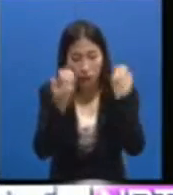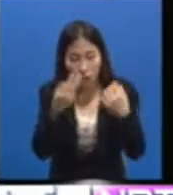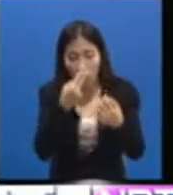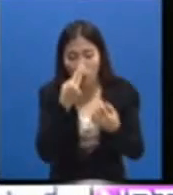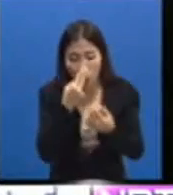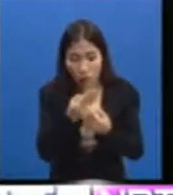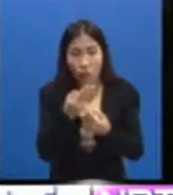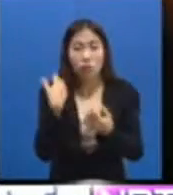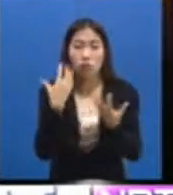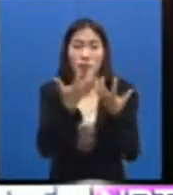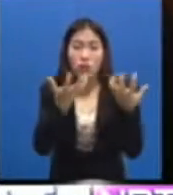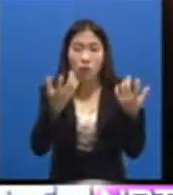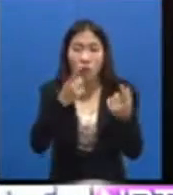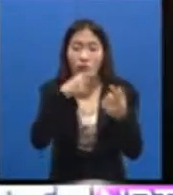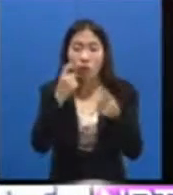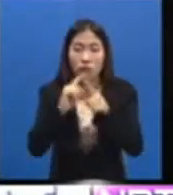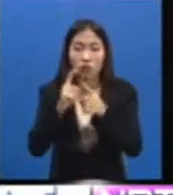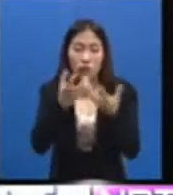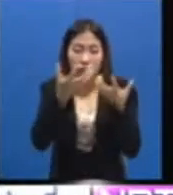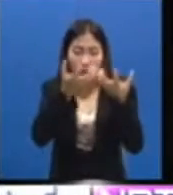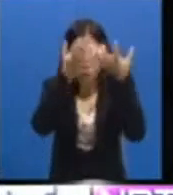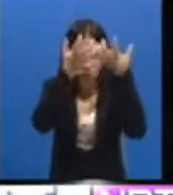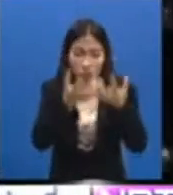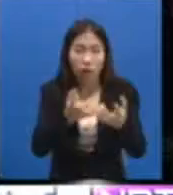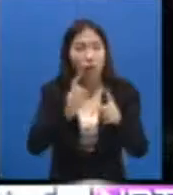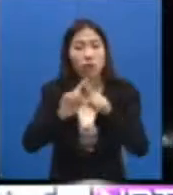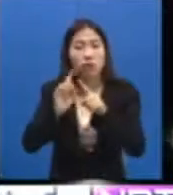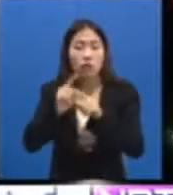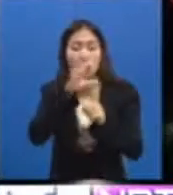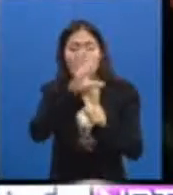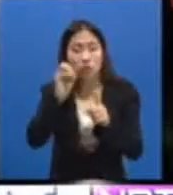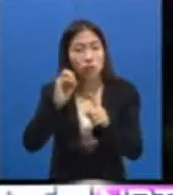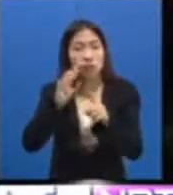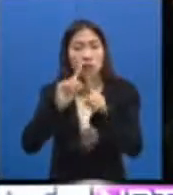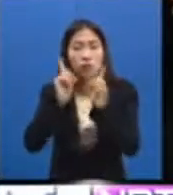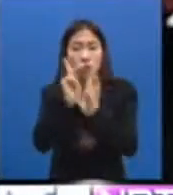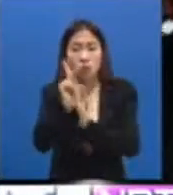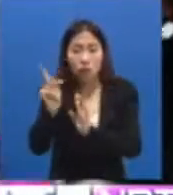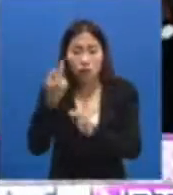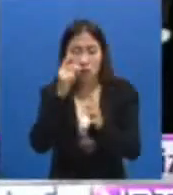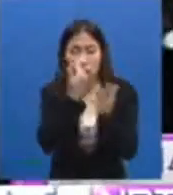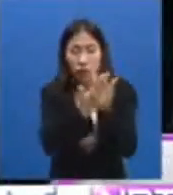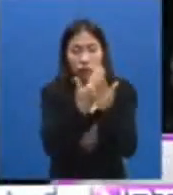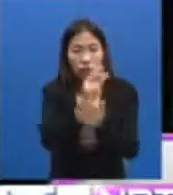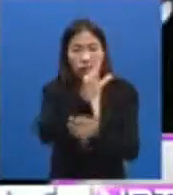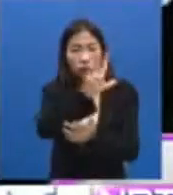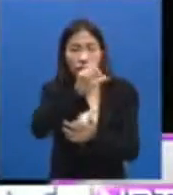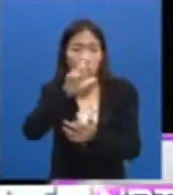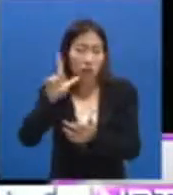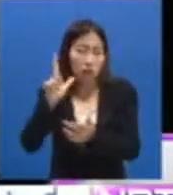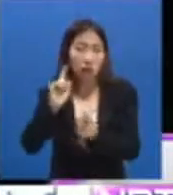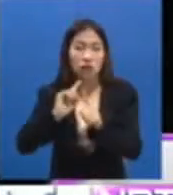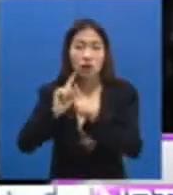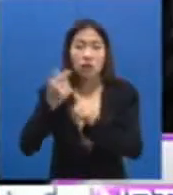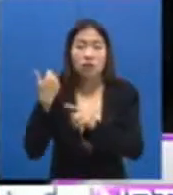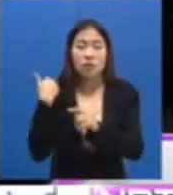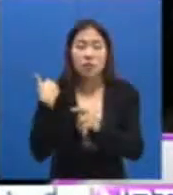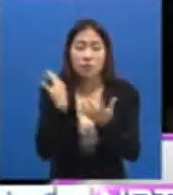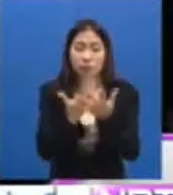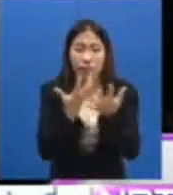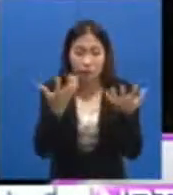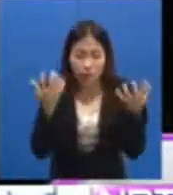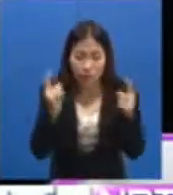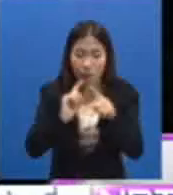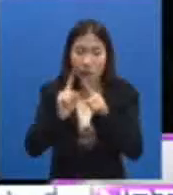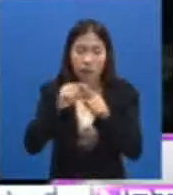145แท่งน้ำหนัก 145กกรมูลค่า 3ล้านบาทจึงยึดไว้เป็นของกลางนำส่งพนักงาน